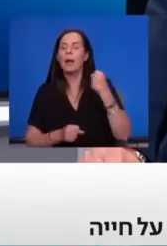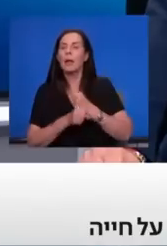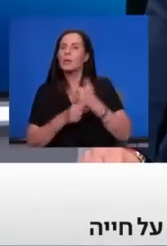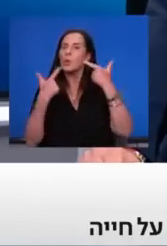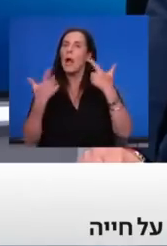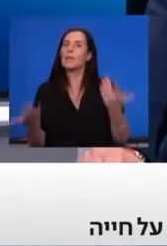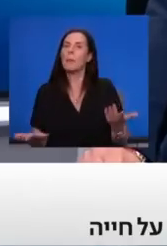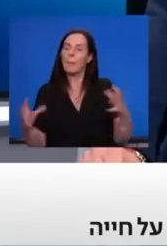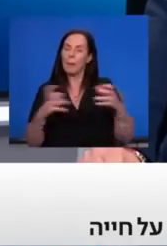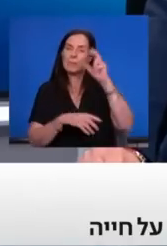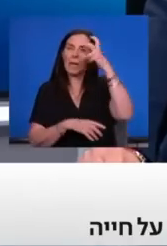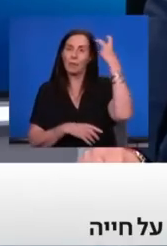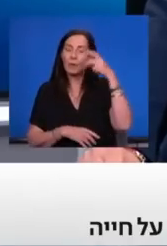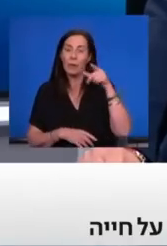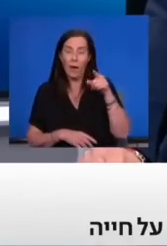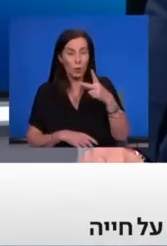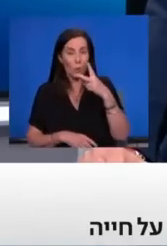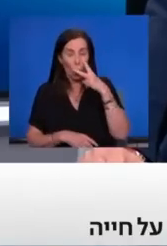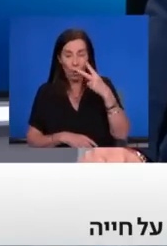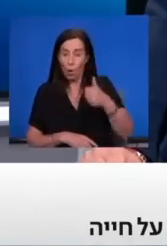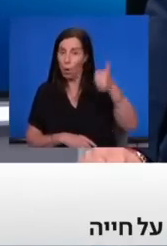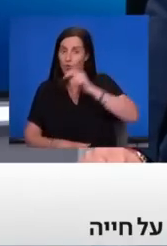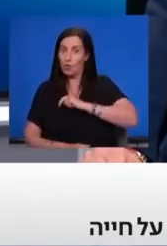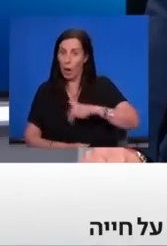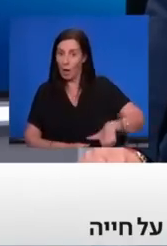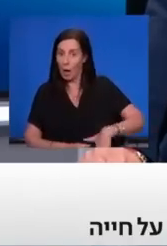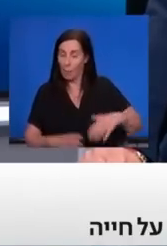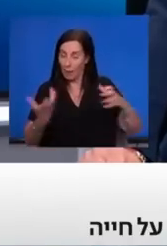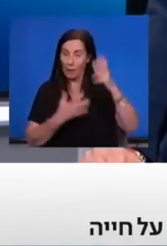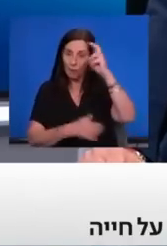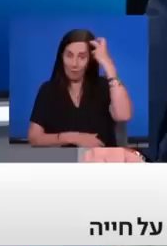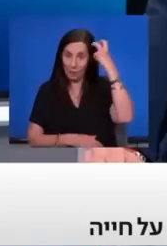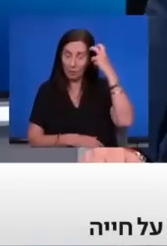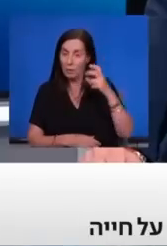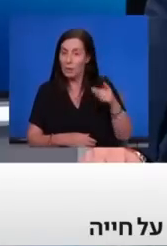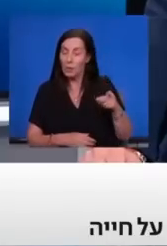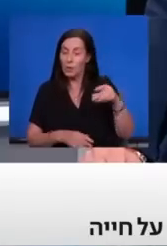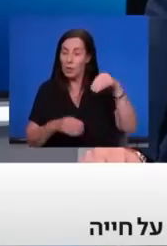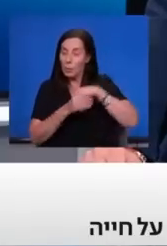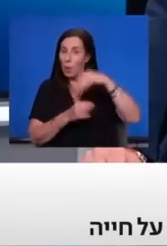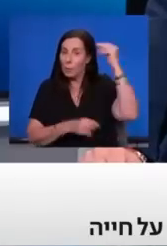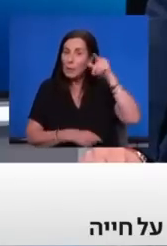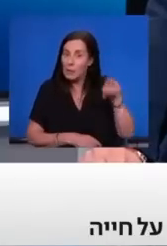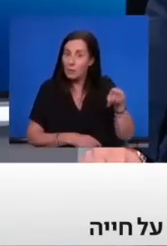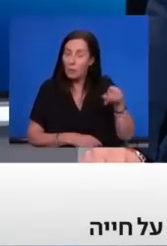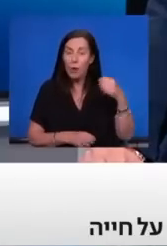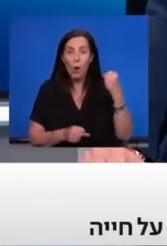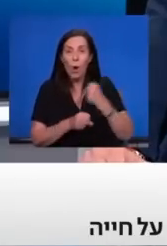במגזר הערבי. אתה רואה ראש עיר במגזר הערבי, שבמוסדות החינוך שלו,